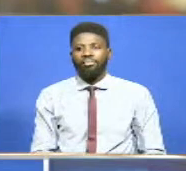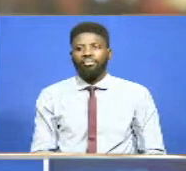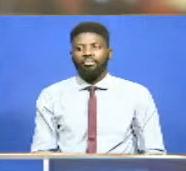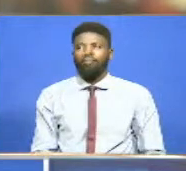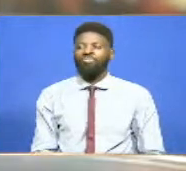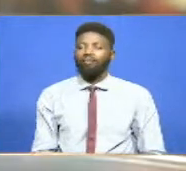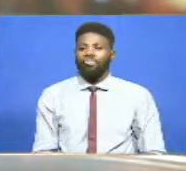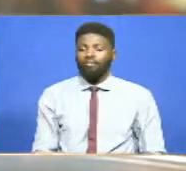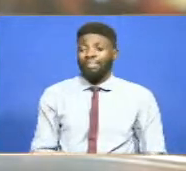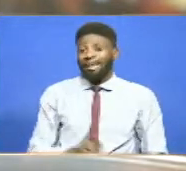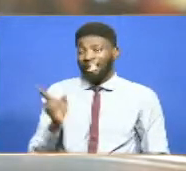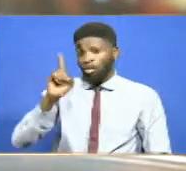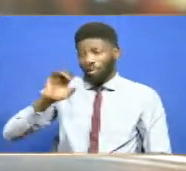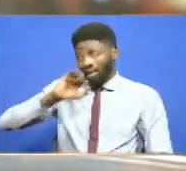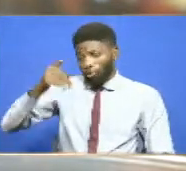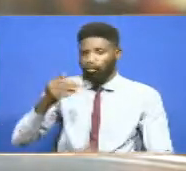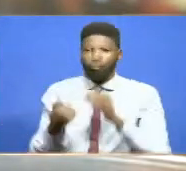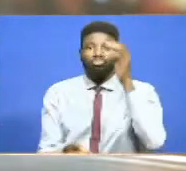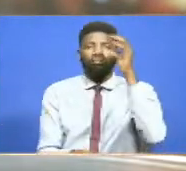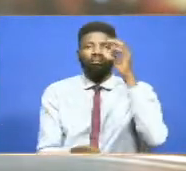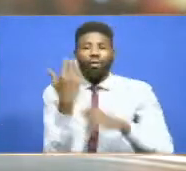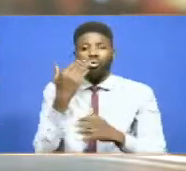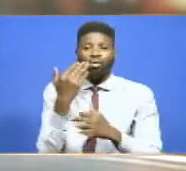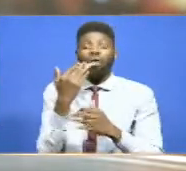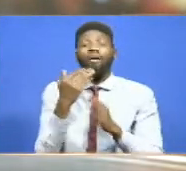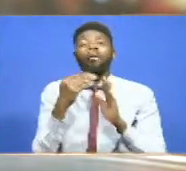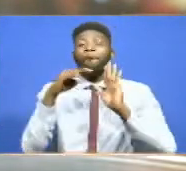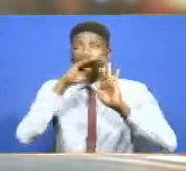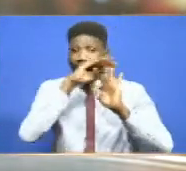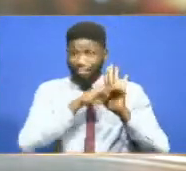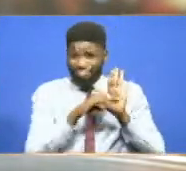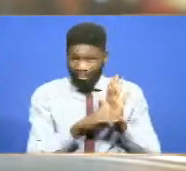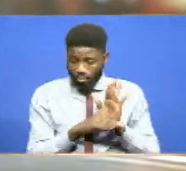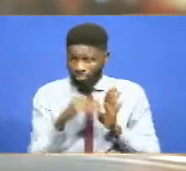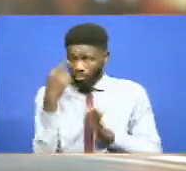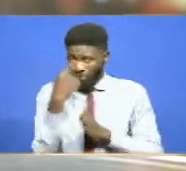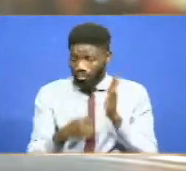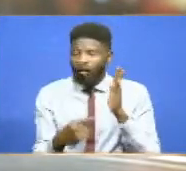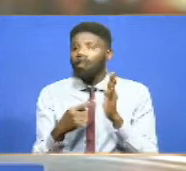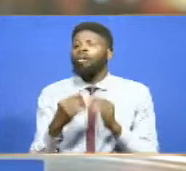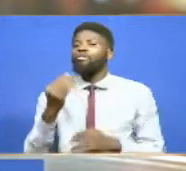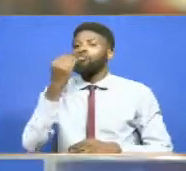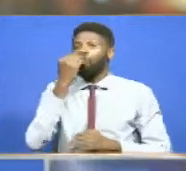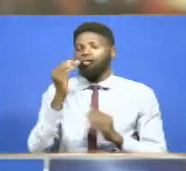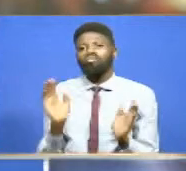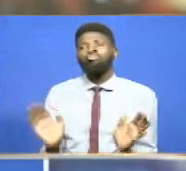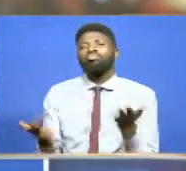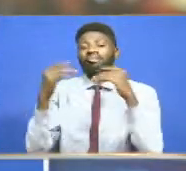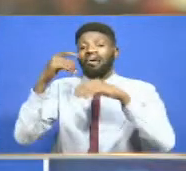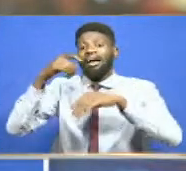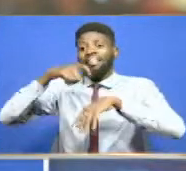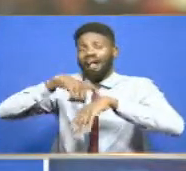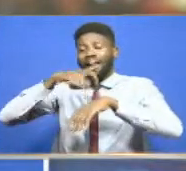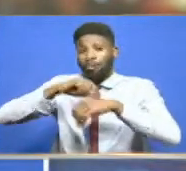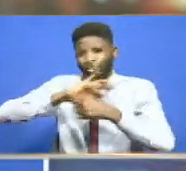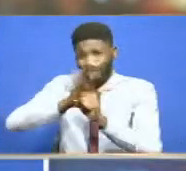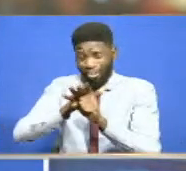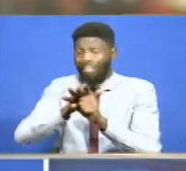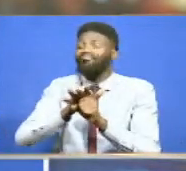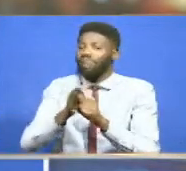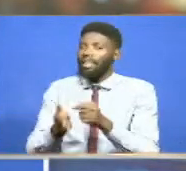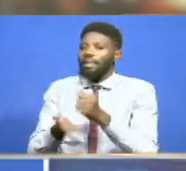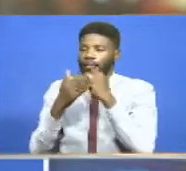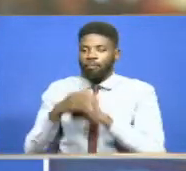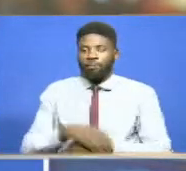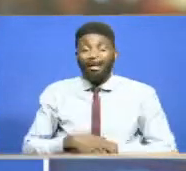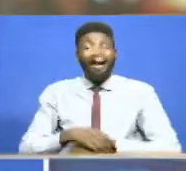Na kaunti ya Nairobi imeanzisha mpango wa kutoa chakula ili kusaidia wakati huu wa janga la COVID-19. Kaimu gavana wa